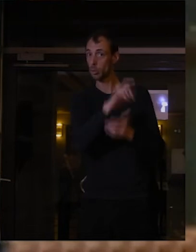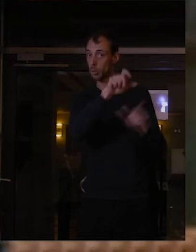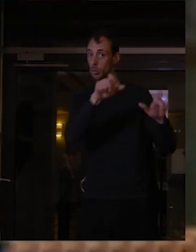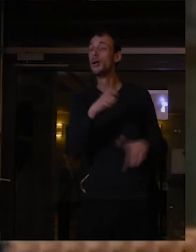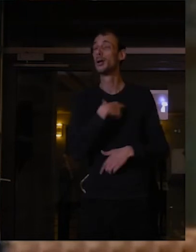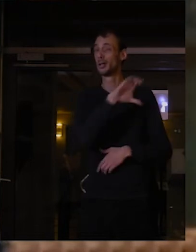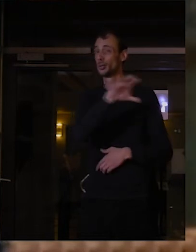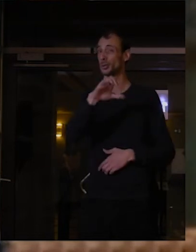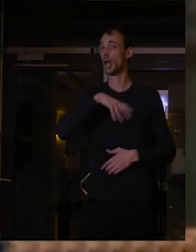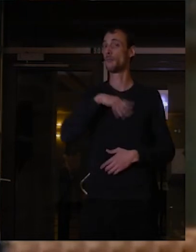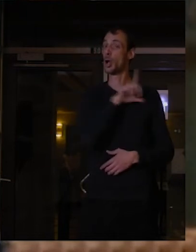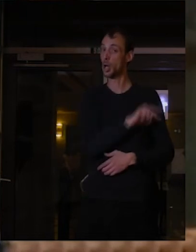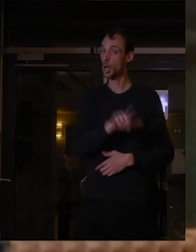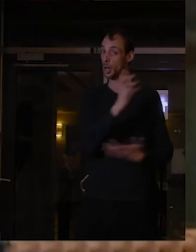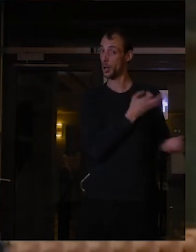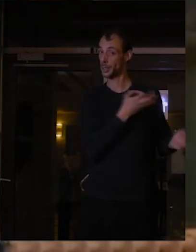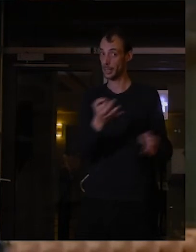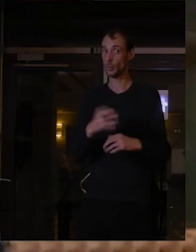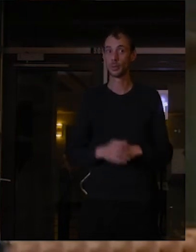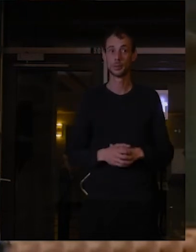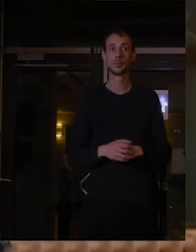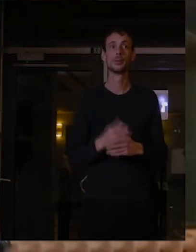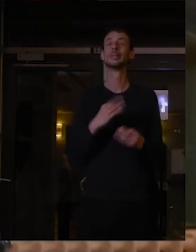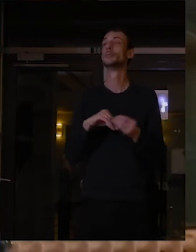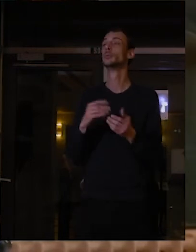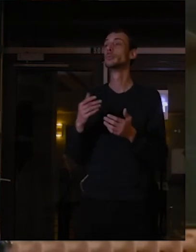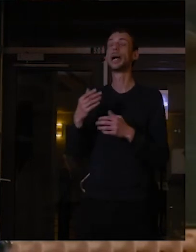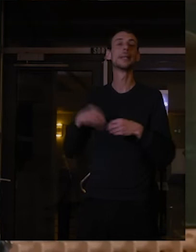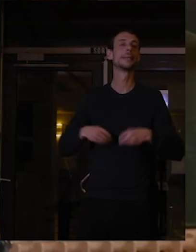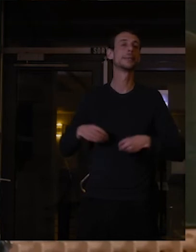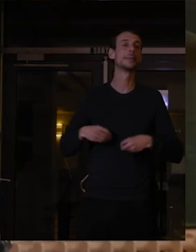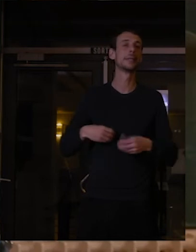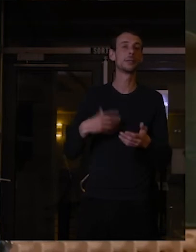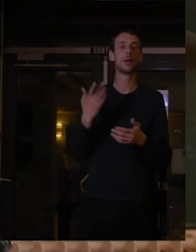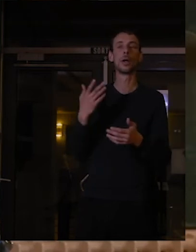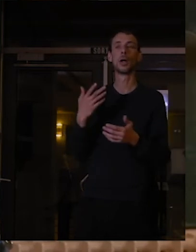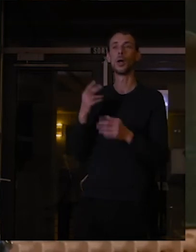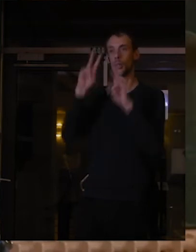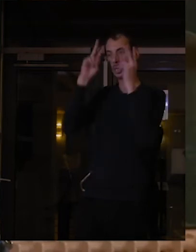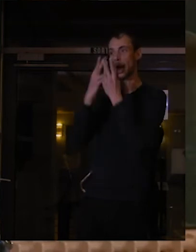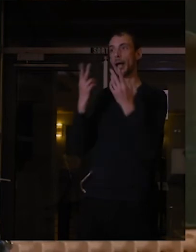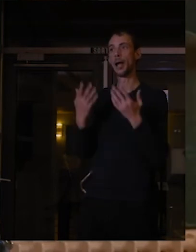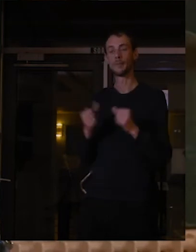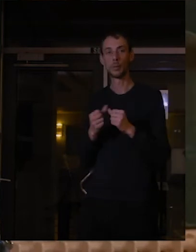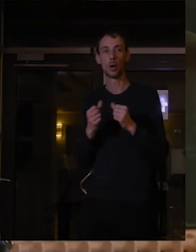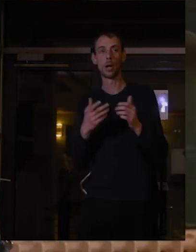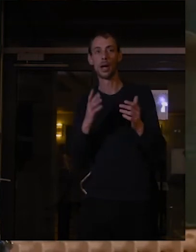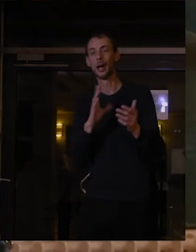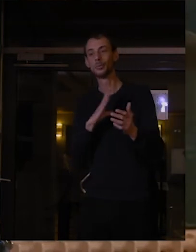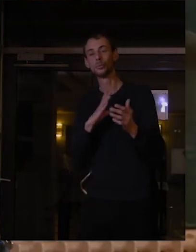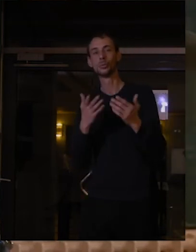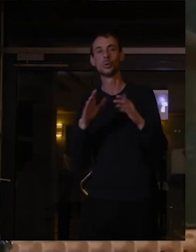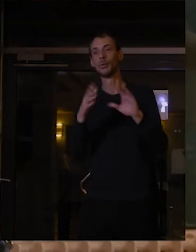revient avec notre directeur général, on revient du sud du bassin, à la Cobas, où il y avait